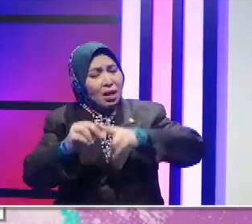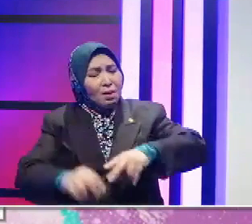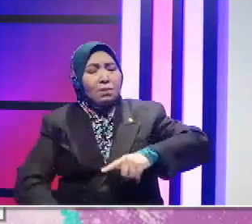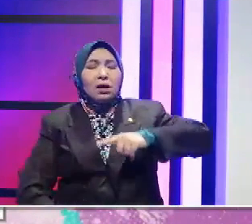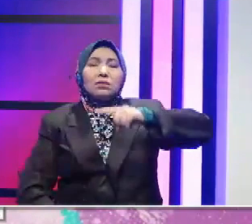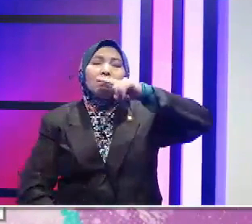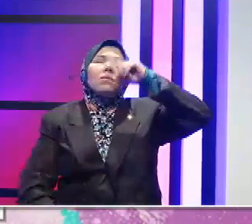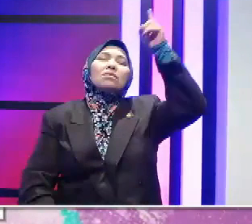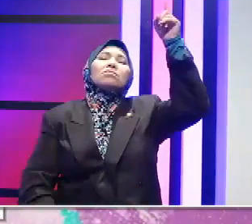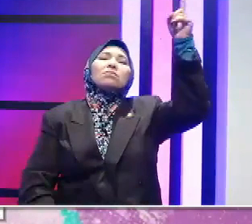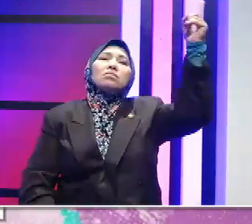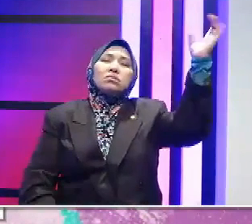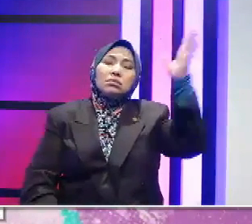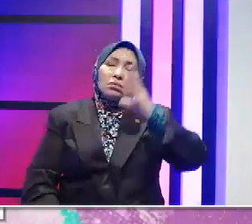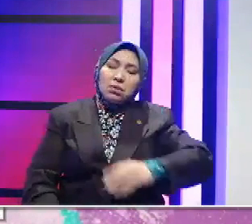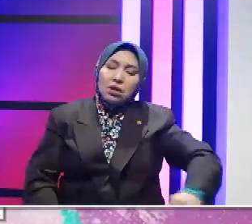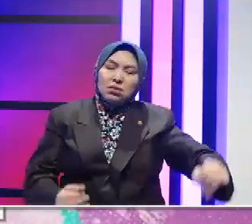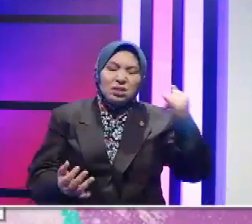فزادوهم رهقا.